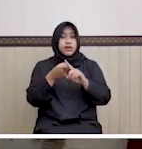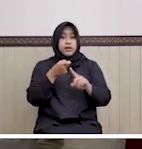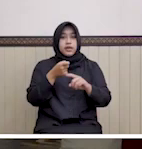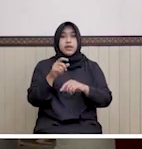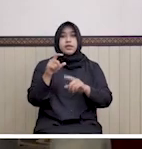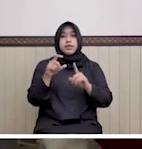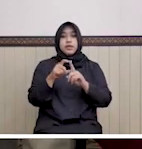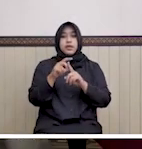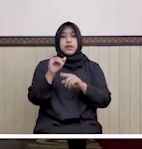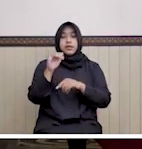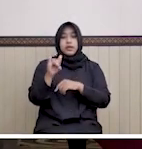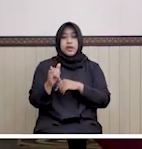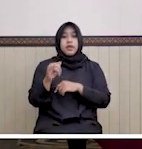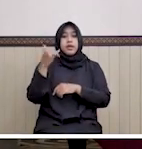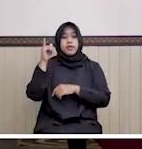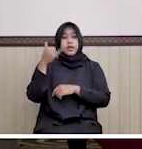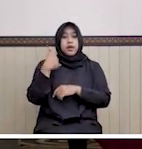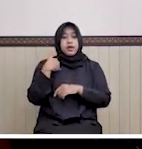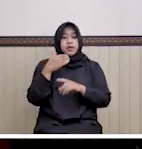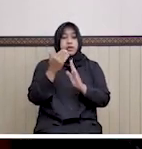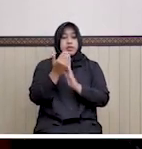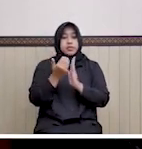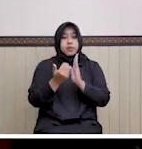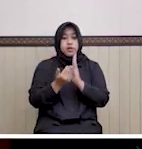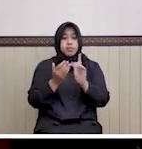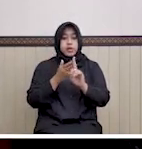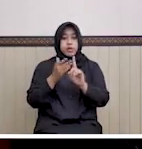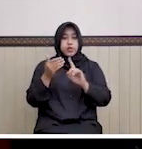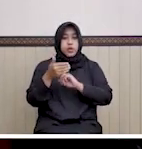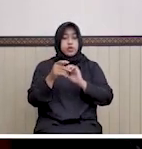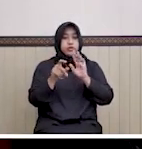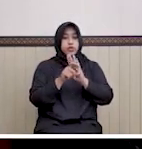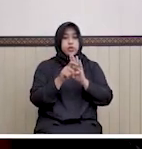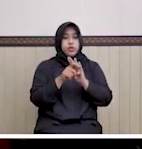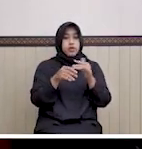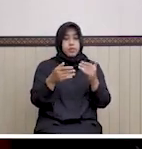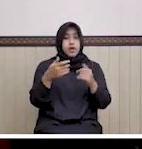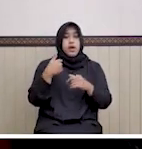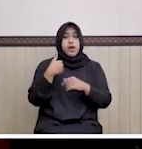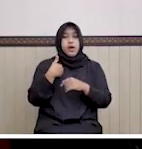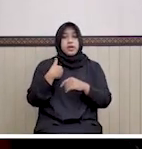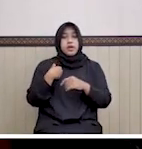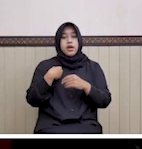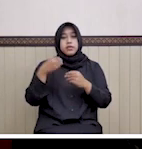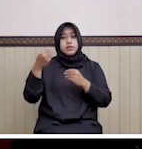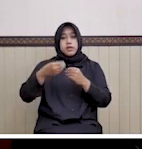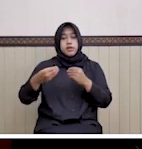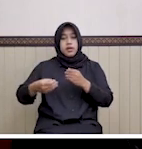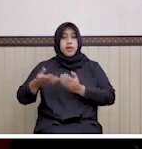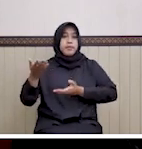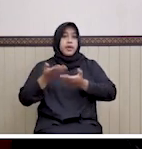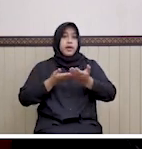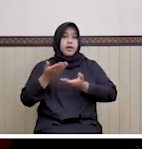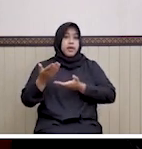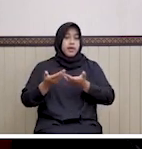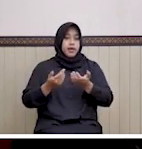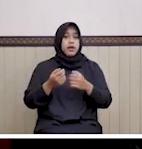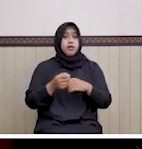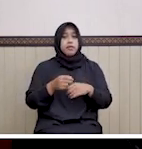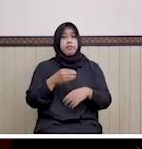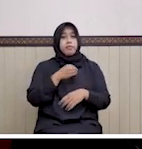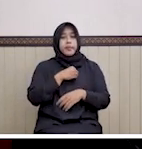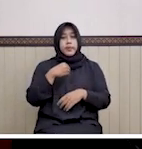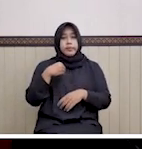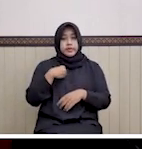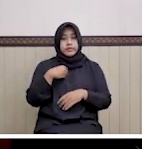di yang kebijakan perlindungan misalnya ada jaringan layanan kemudian juga pengobatan medis